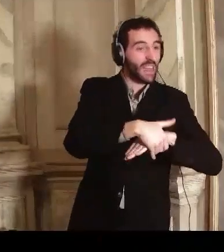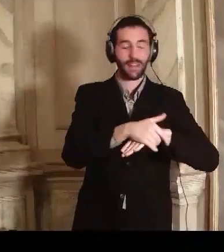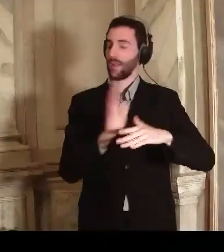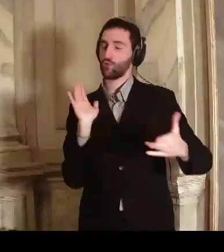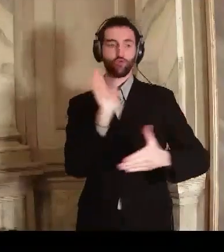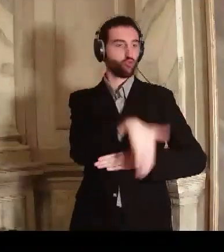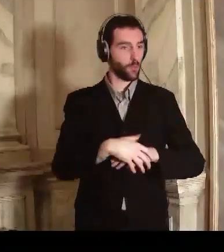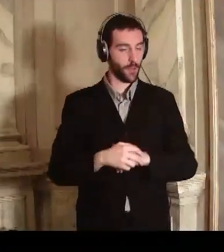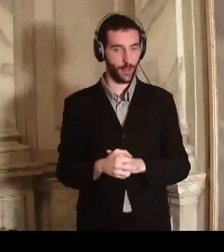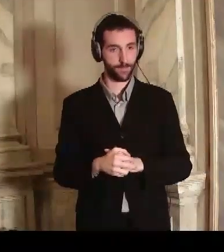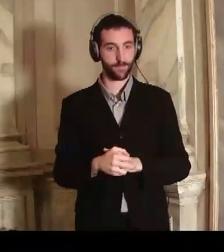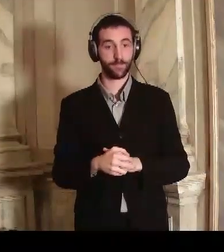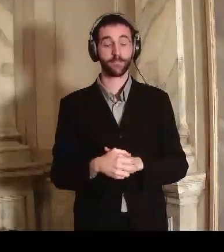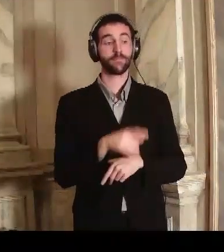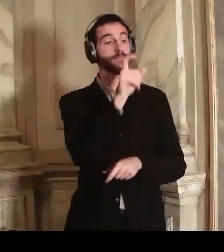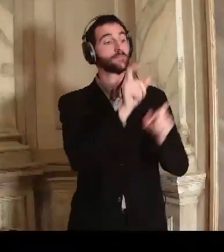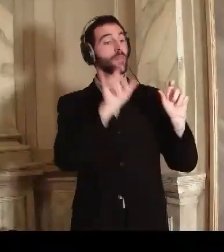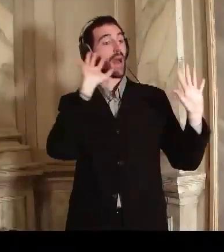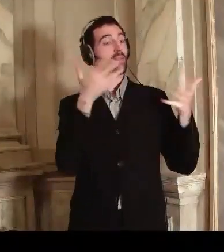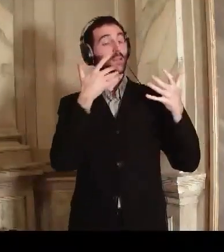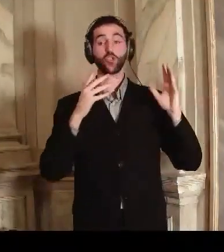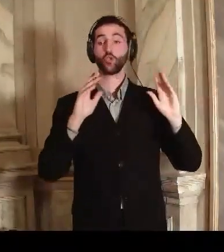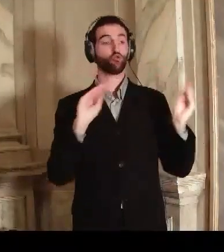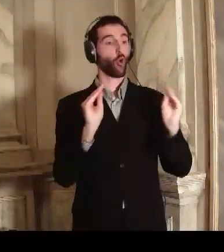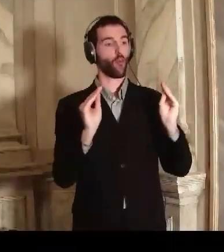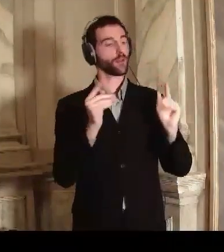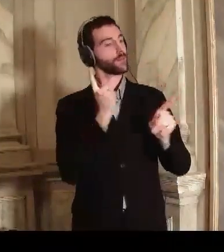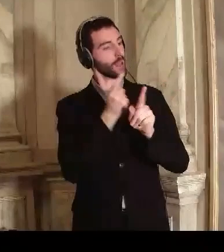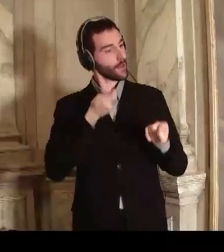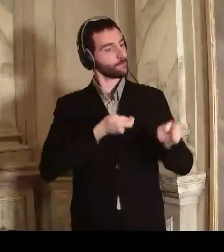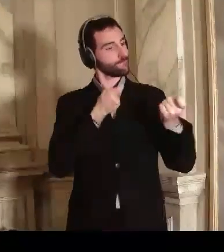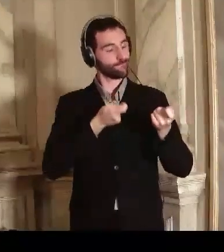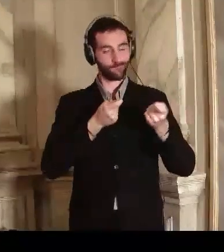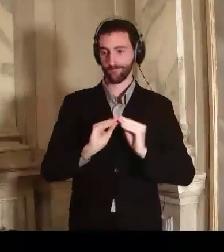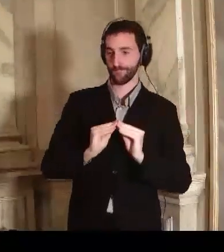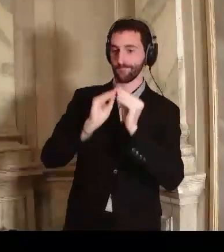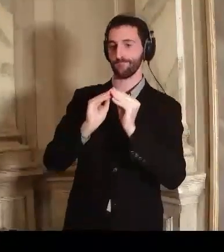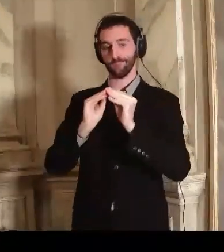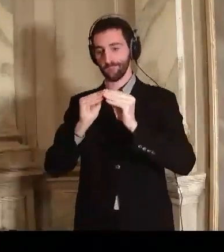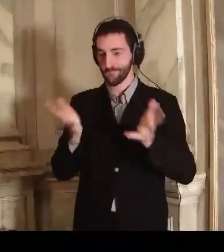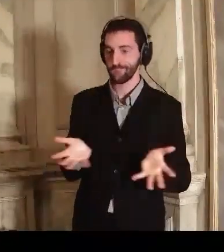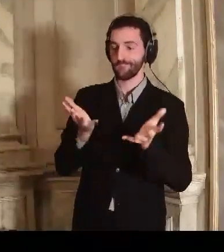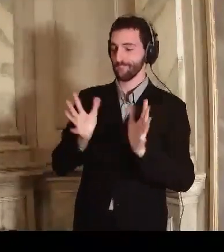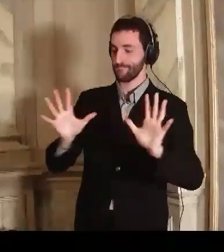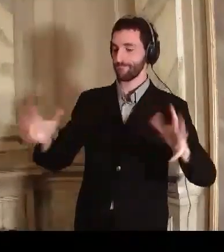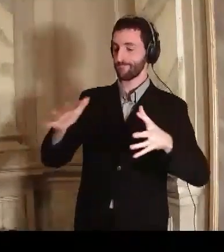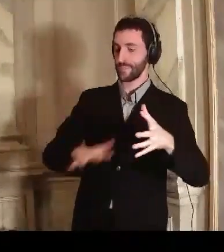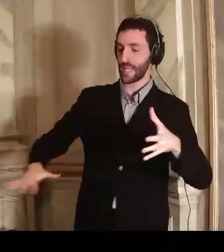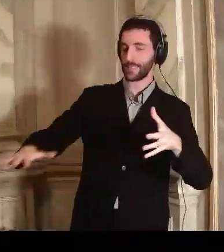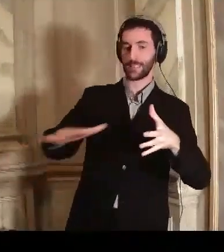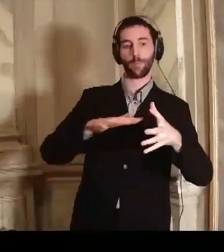la possibilità di cercare e ricercare, edificando uno spazio di accoglienza e di scambi, una sorta